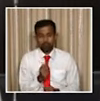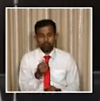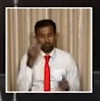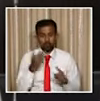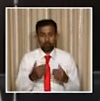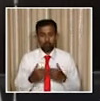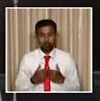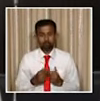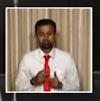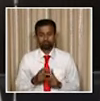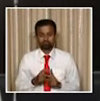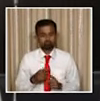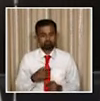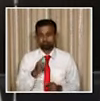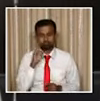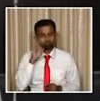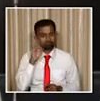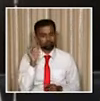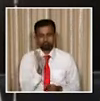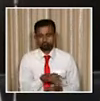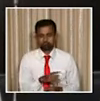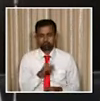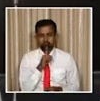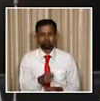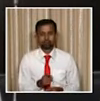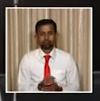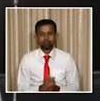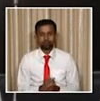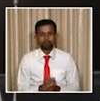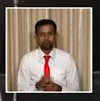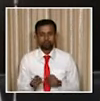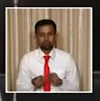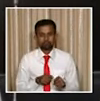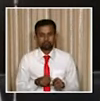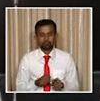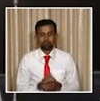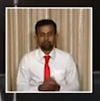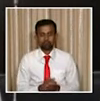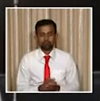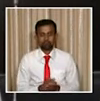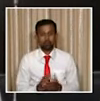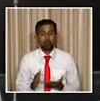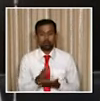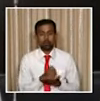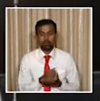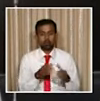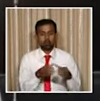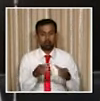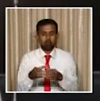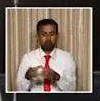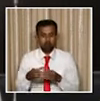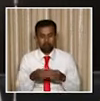இந்த பாராளுமன்றத்திலே பல கட்சிகள் இருக்கிறது, குறிப்பாக எல்லா கட்சிகளைச் சேர்ந்தவர்களும் இன்று 153